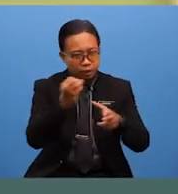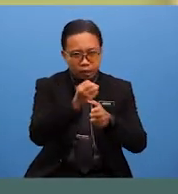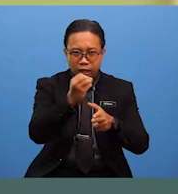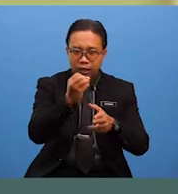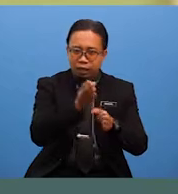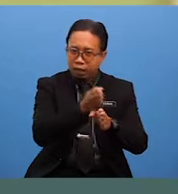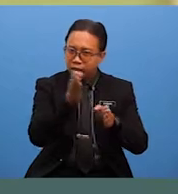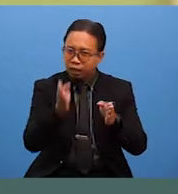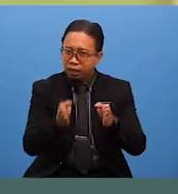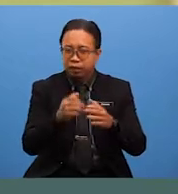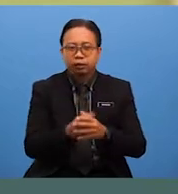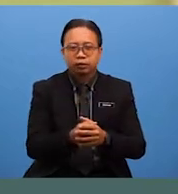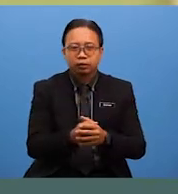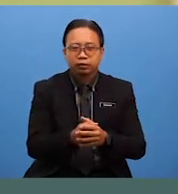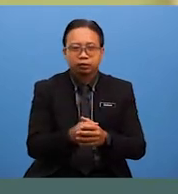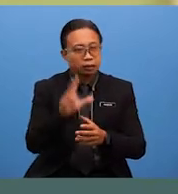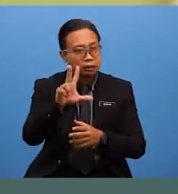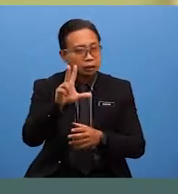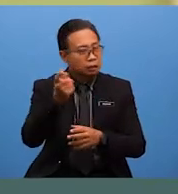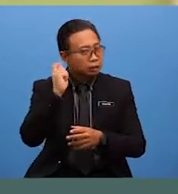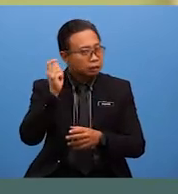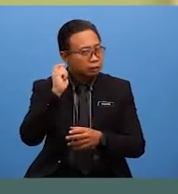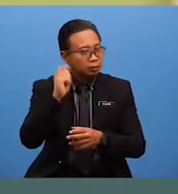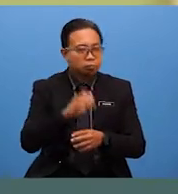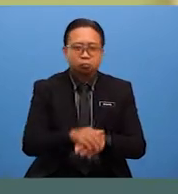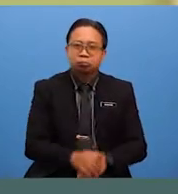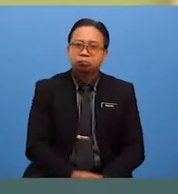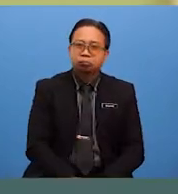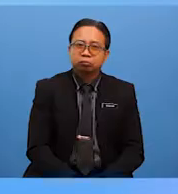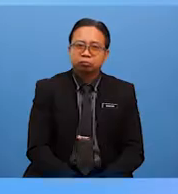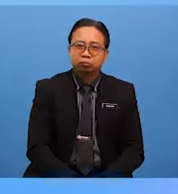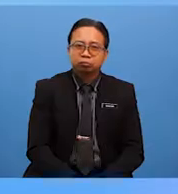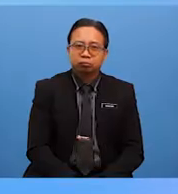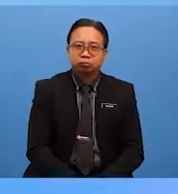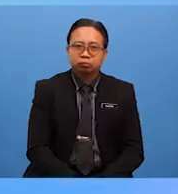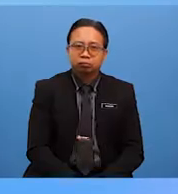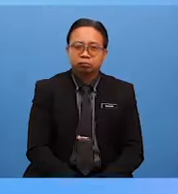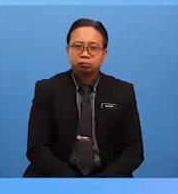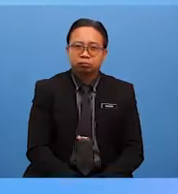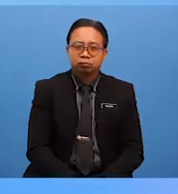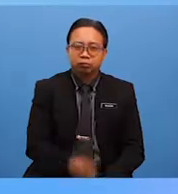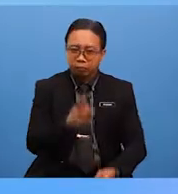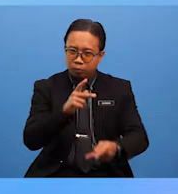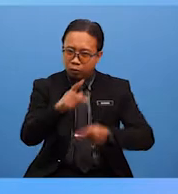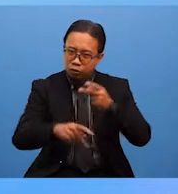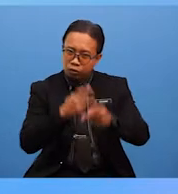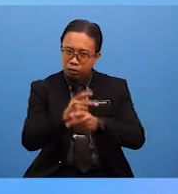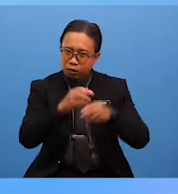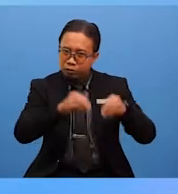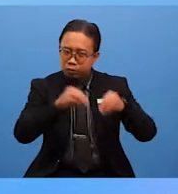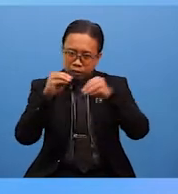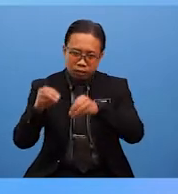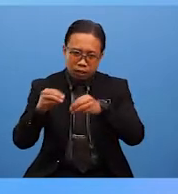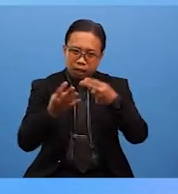konduksi berolak kan dan sinaran proses pemindahan